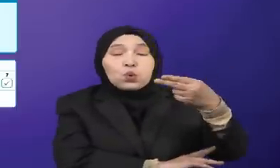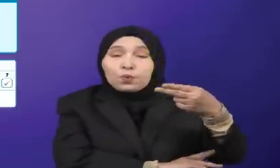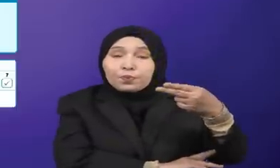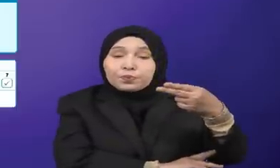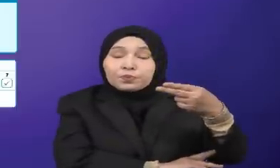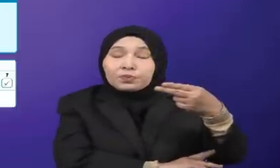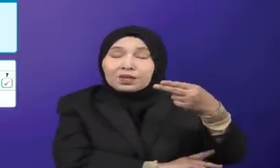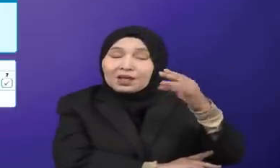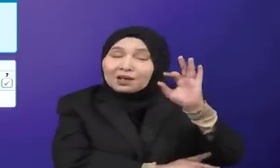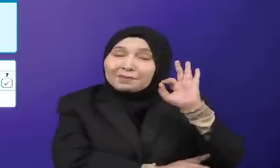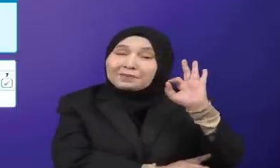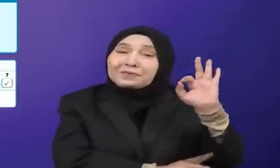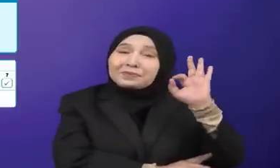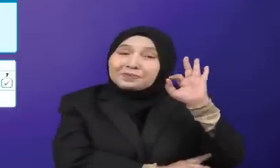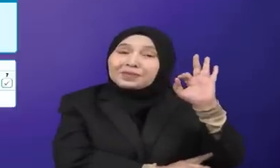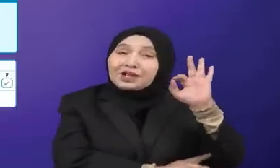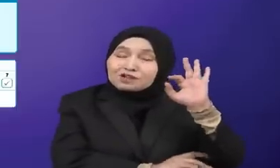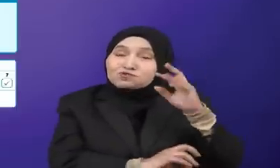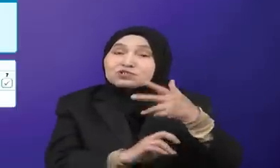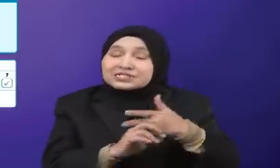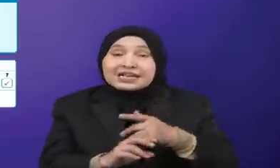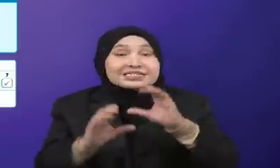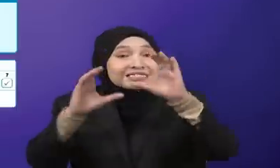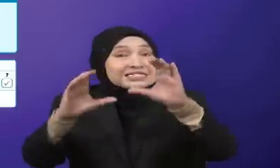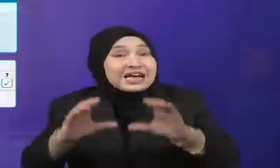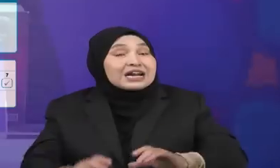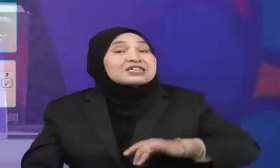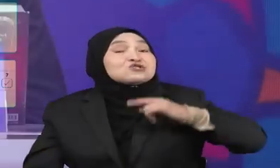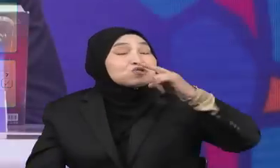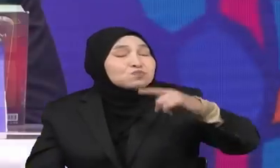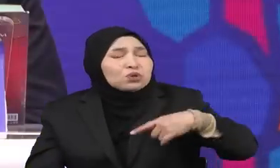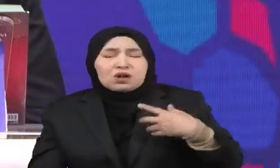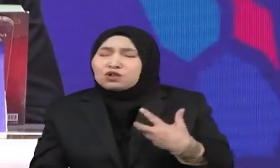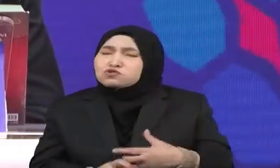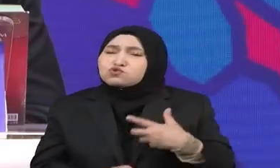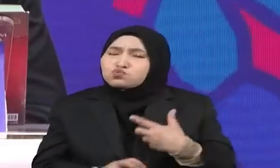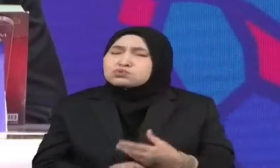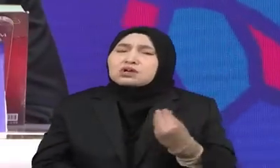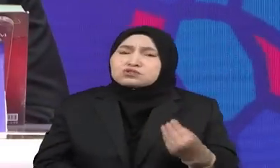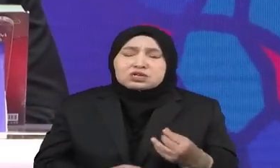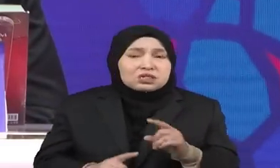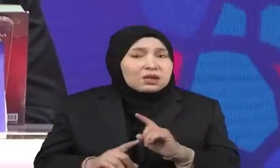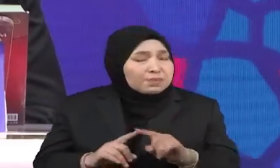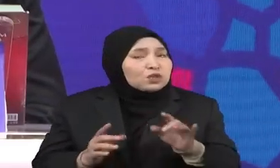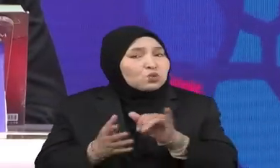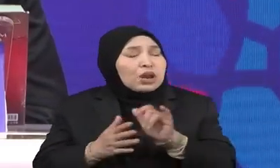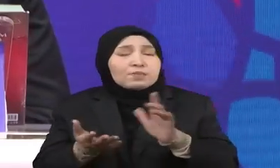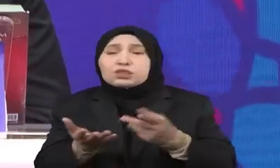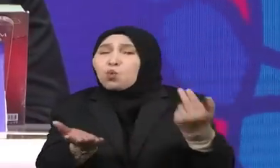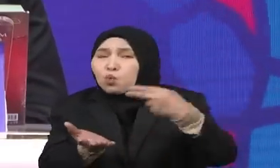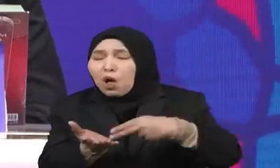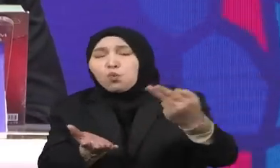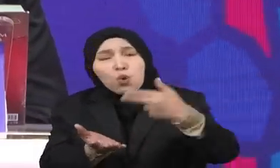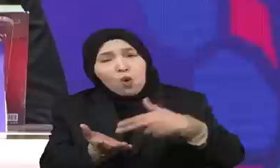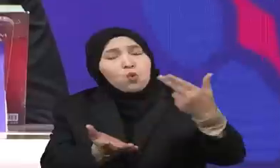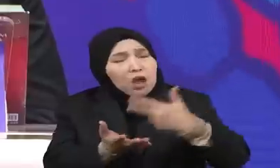Oke Langsung saja agak agak sukar sedikit ah takut tapi begitulah apabila diulang-ulang